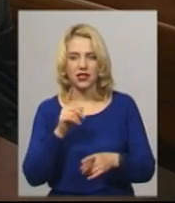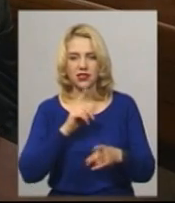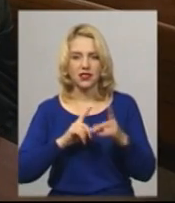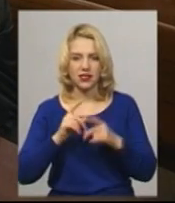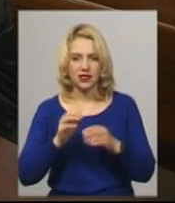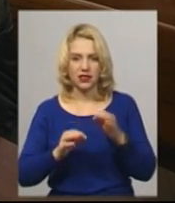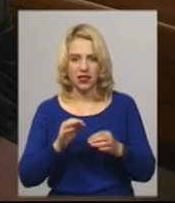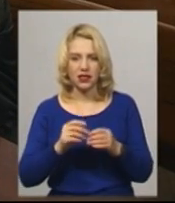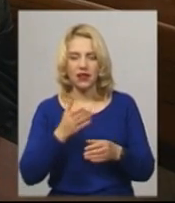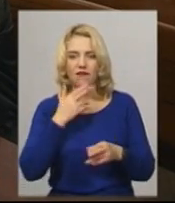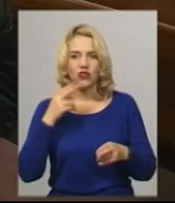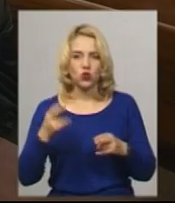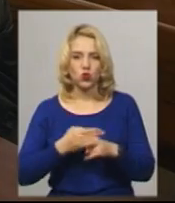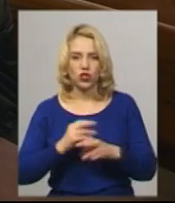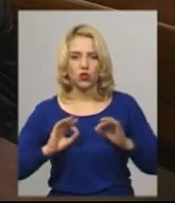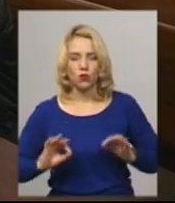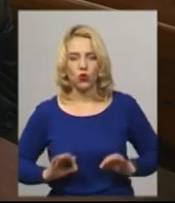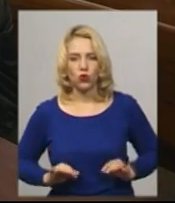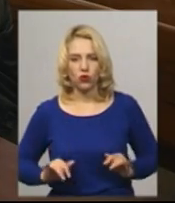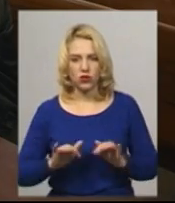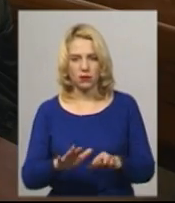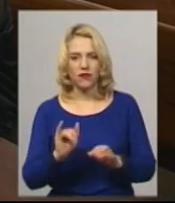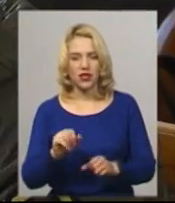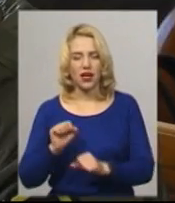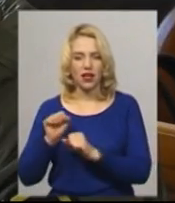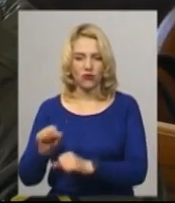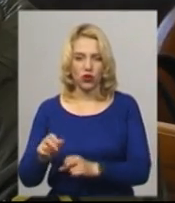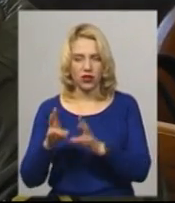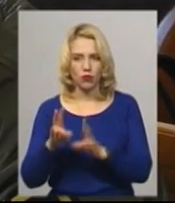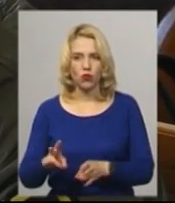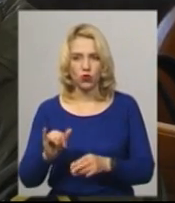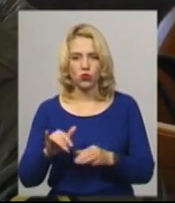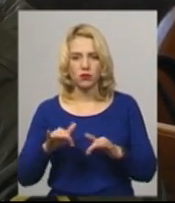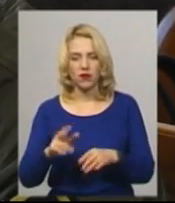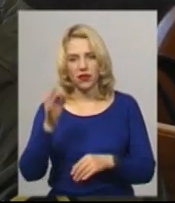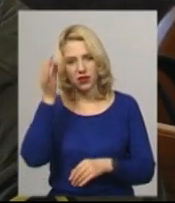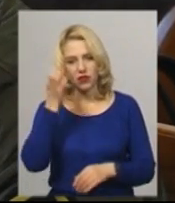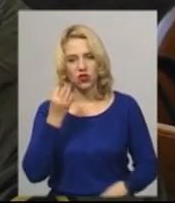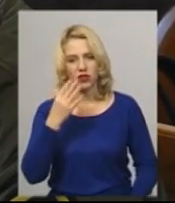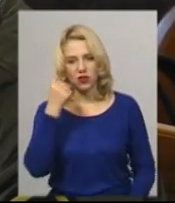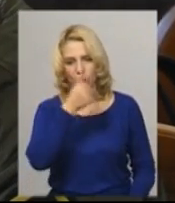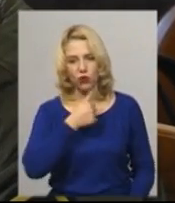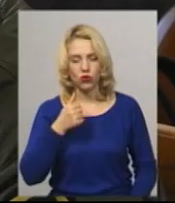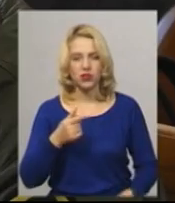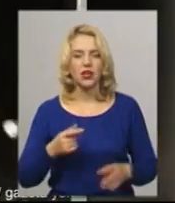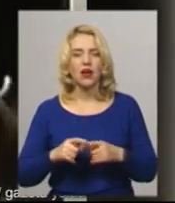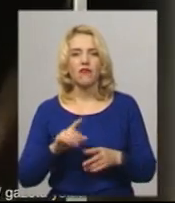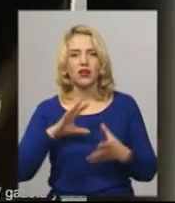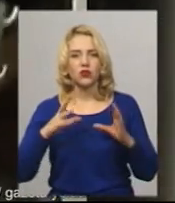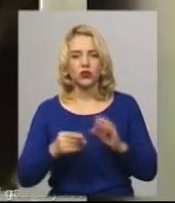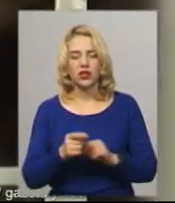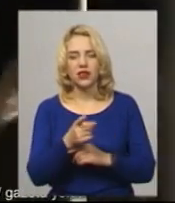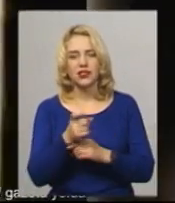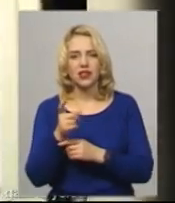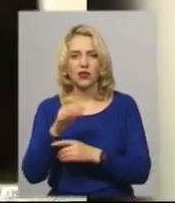прокурорів у справі та адвоката травмованих у справі. Нагадаю, 19 лютого 2014 року у результаті стрілянини під